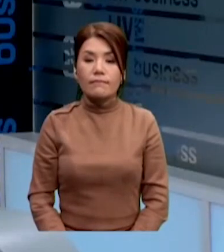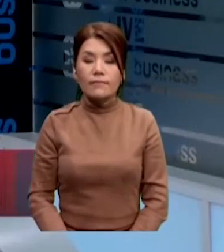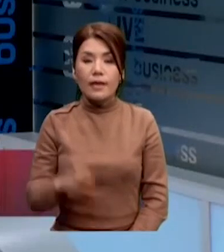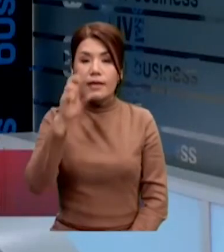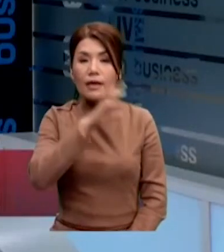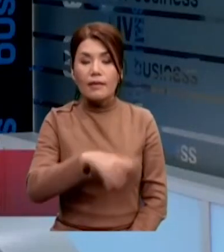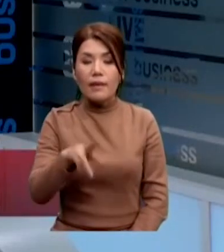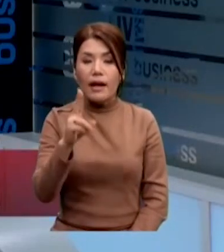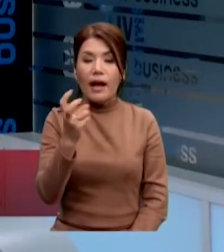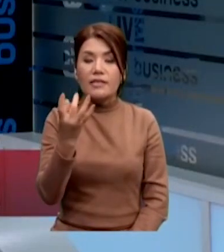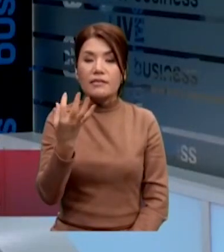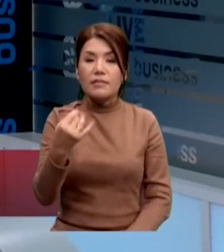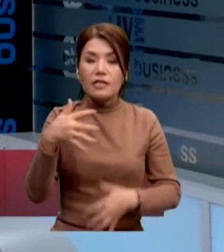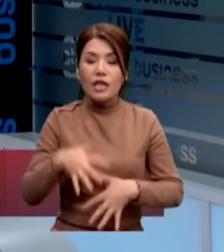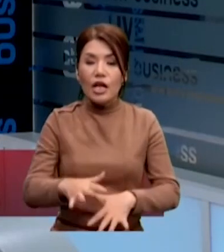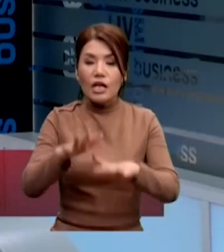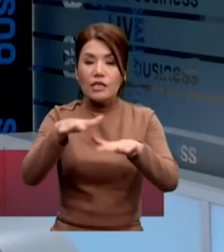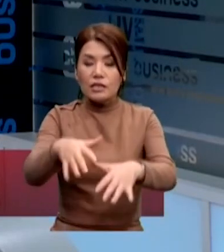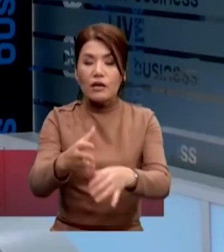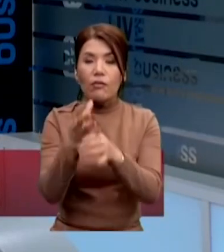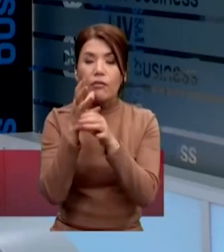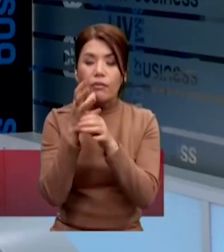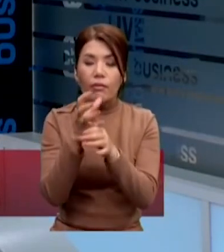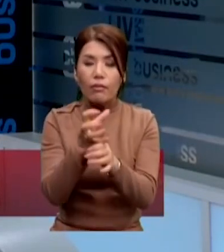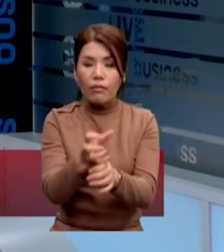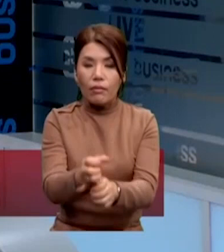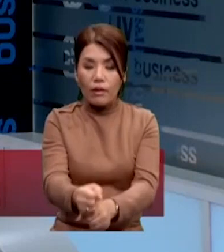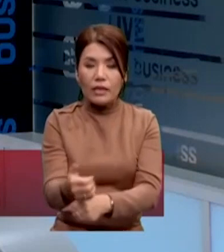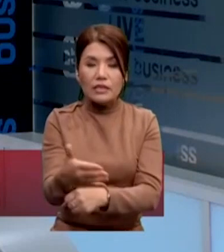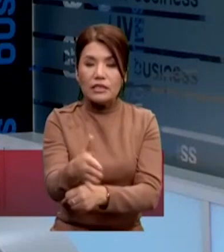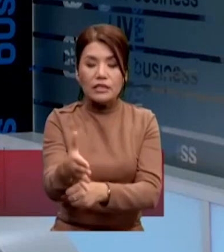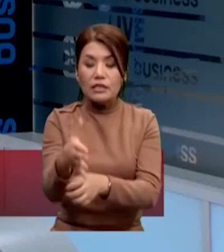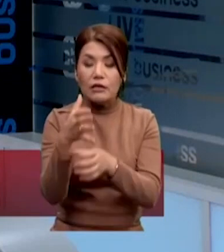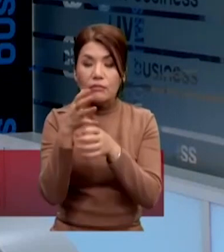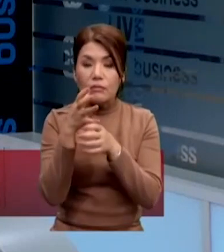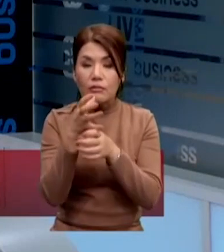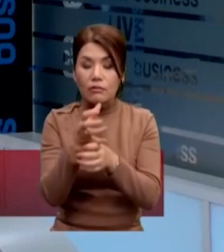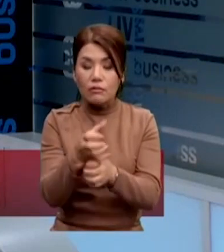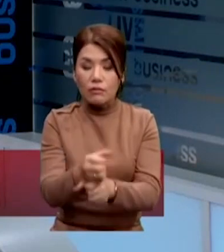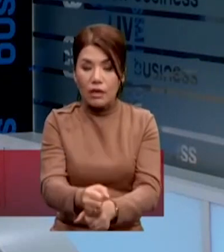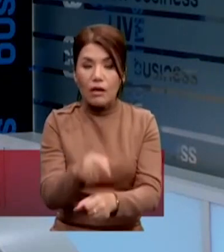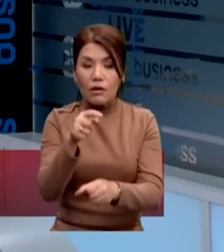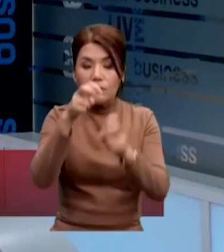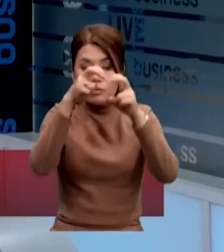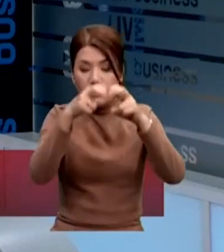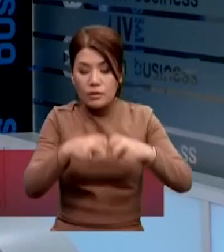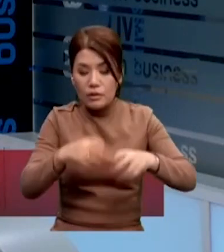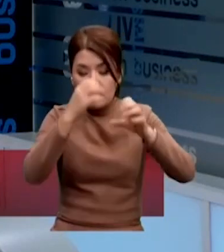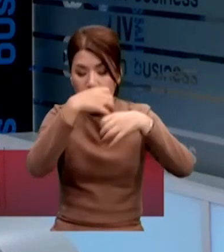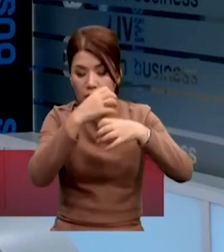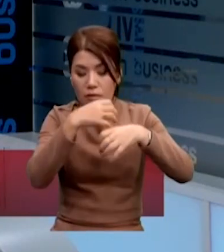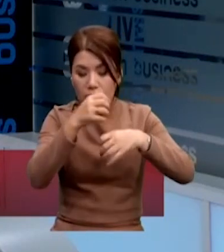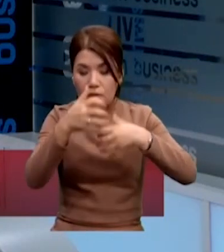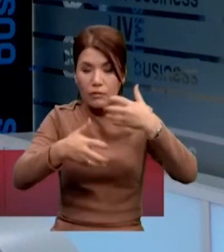Елімізде Каспий теңізінің тартылуы мен итбалықтардың жаппай қырылуын зерттейтін жаңа институт құрылады. Бұл туралы жуырда құрылған су ресурстары